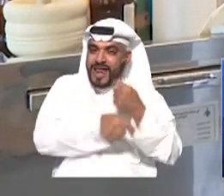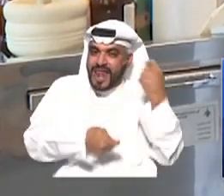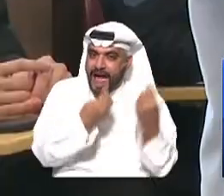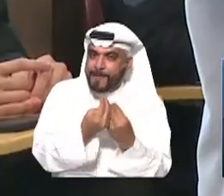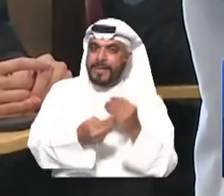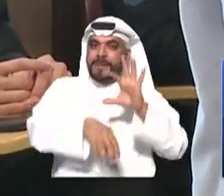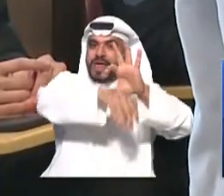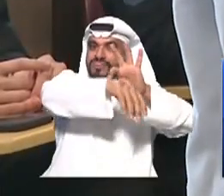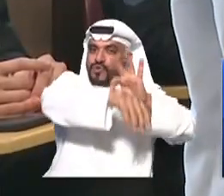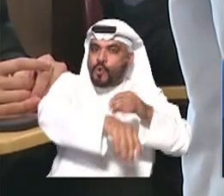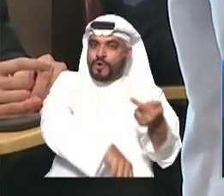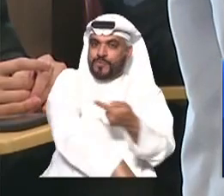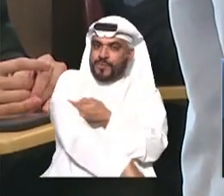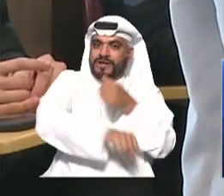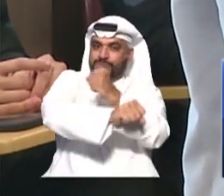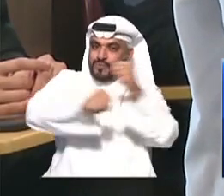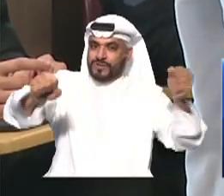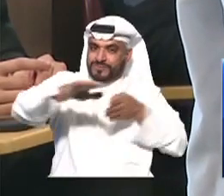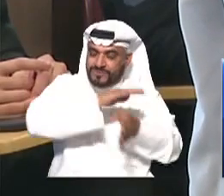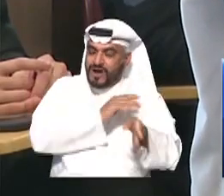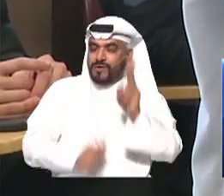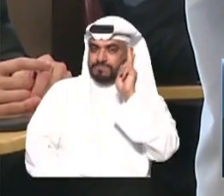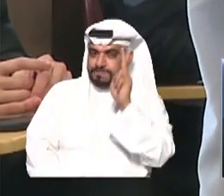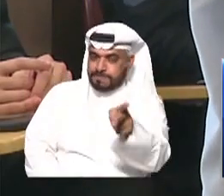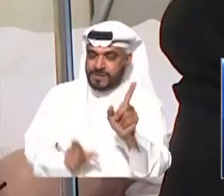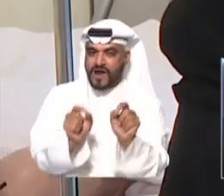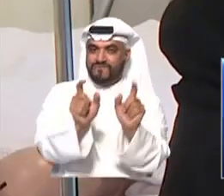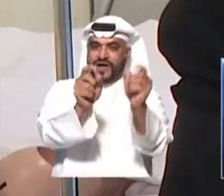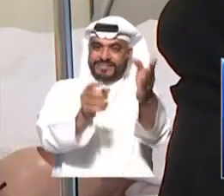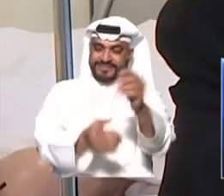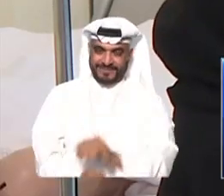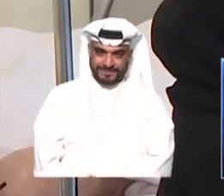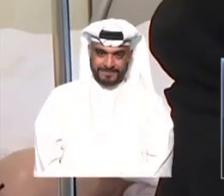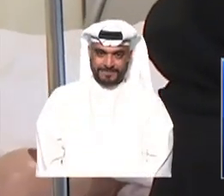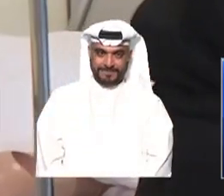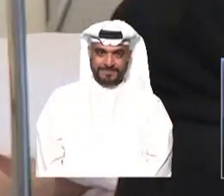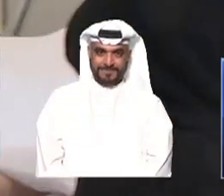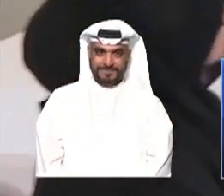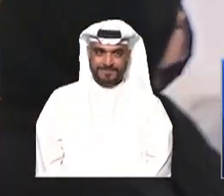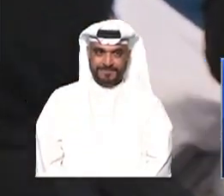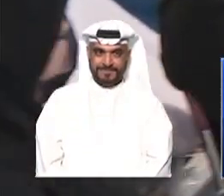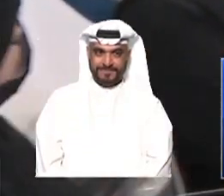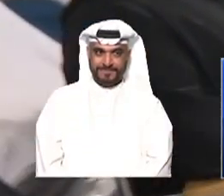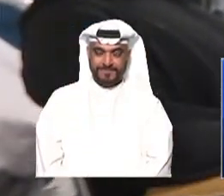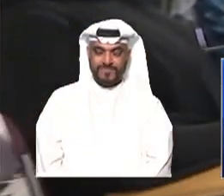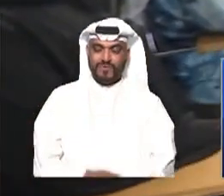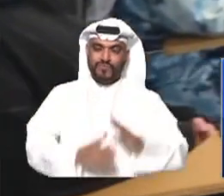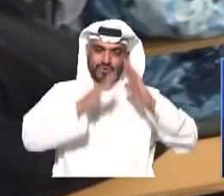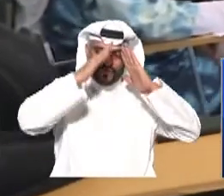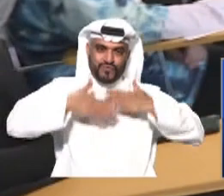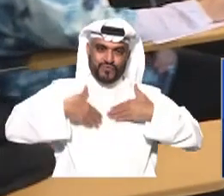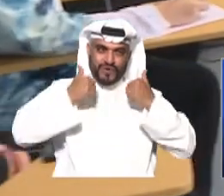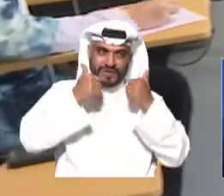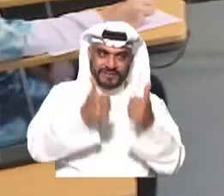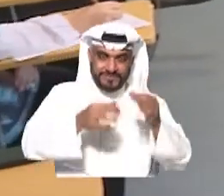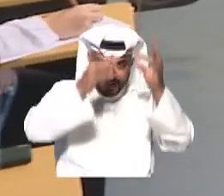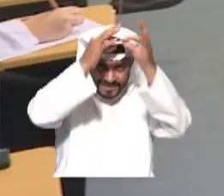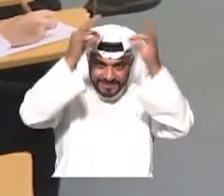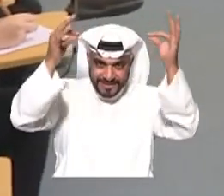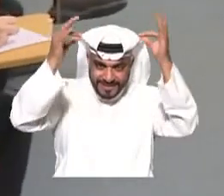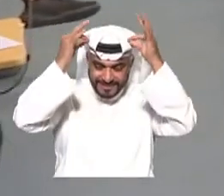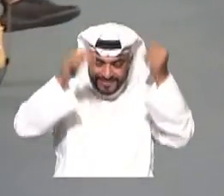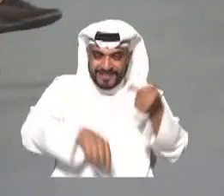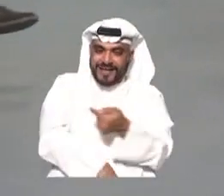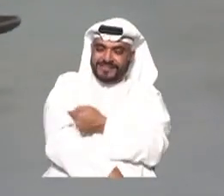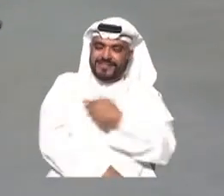ضمن الطواقم الطبية لمواجهة هذه الجائحة. ملائكة الرحمة قلوبهم كملابسهم